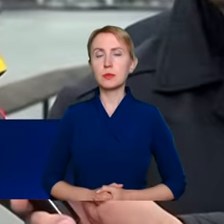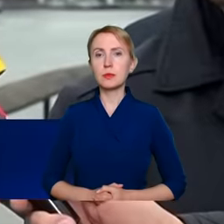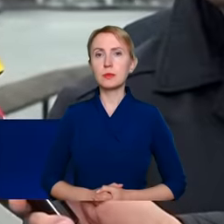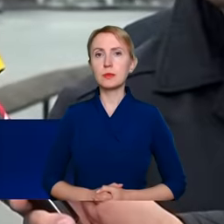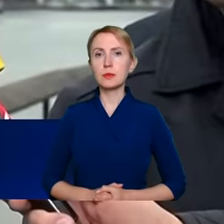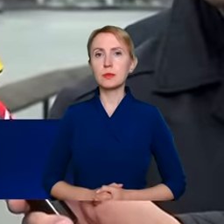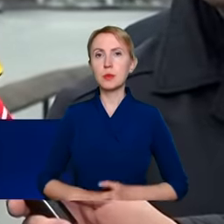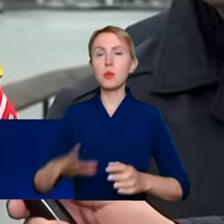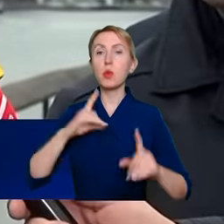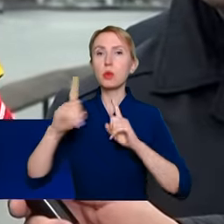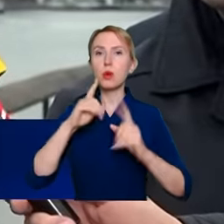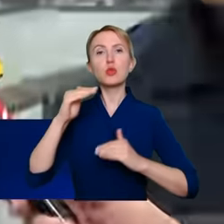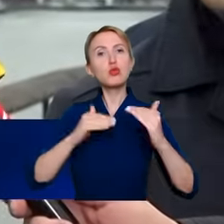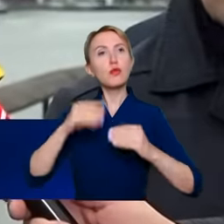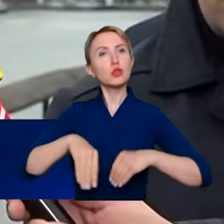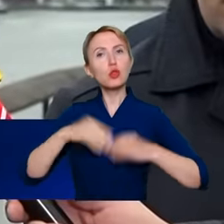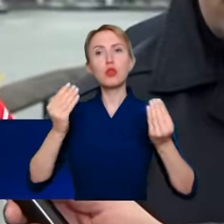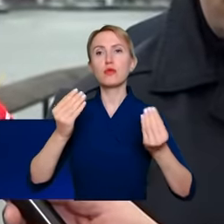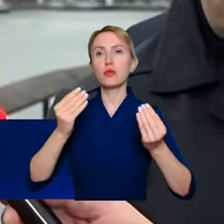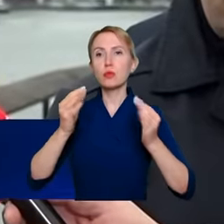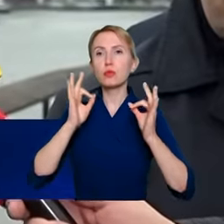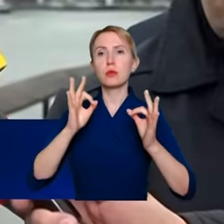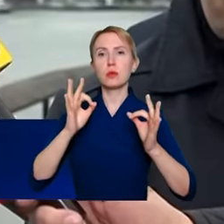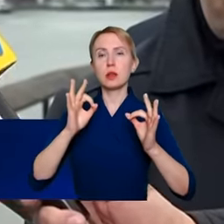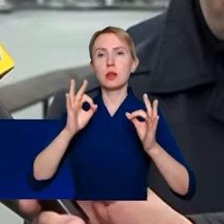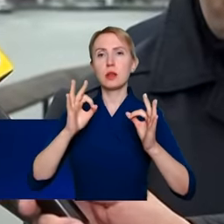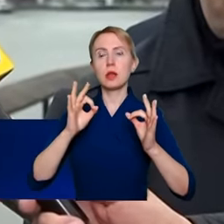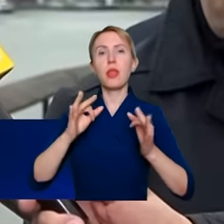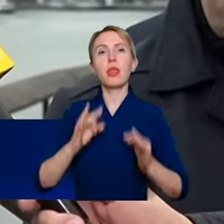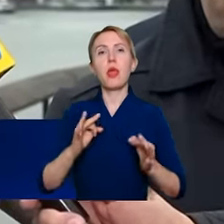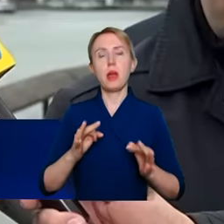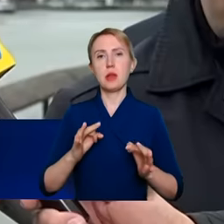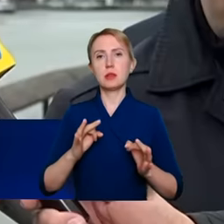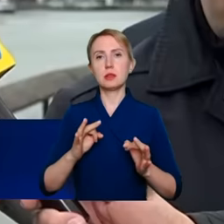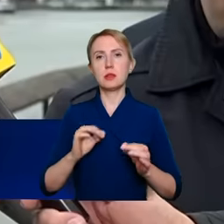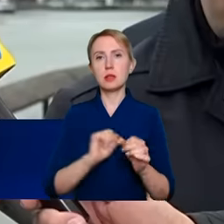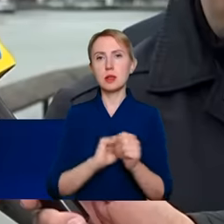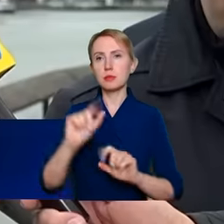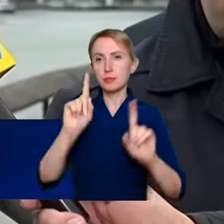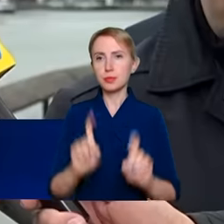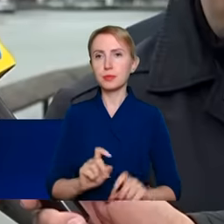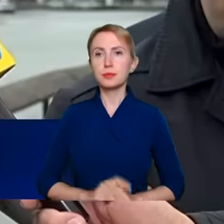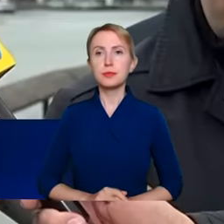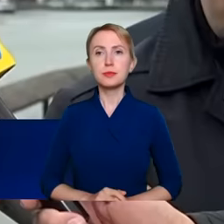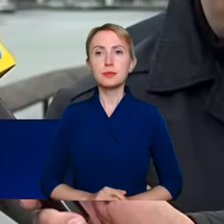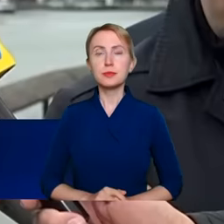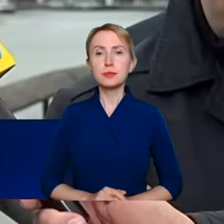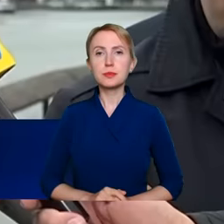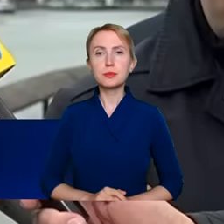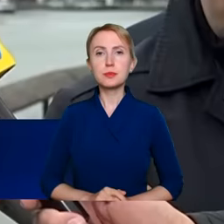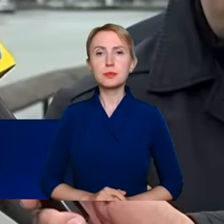o zrównoważonym rozwoju, o tygodniu zrównoważonego rozwoju, który teraz właśnie ma miejsce, rozpoczął Narodach